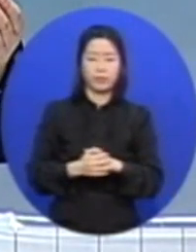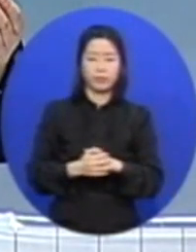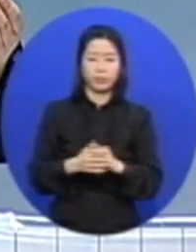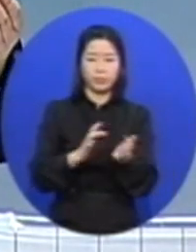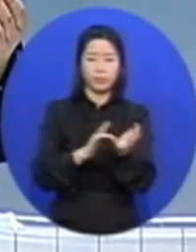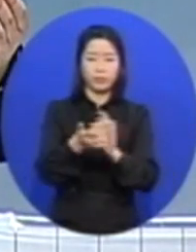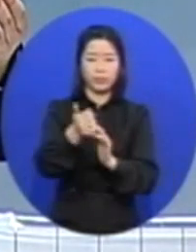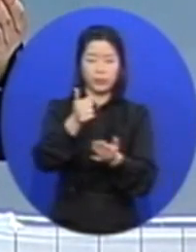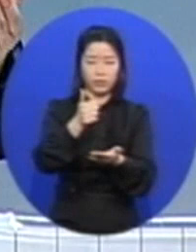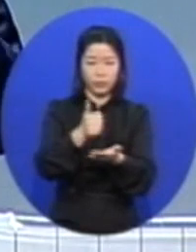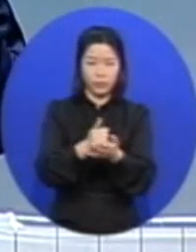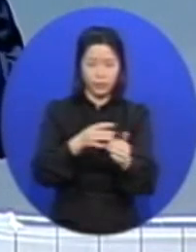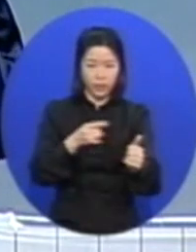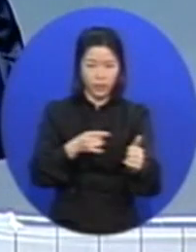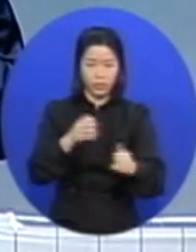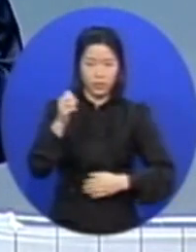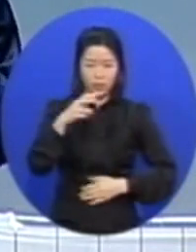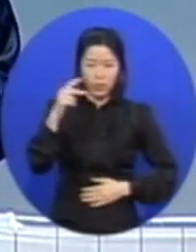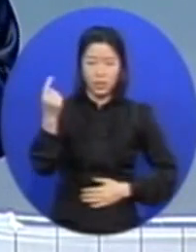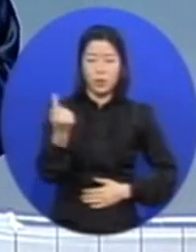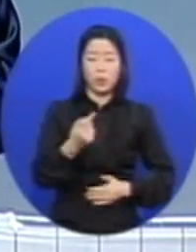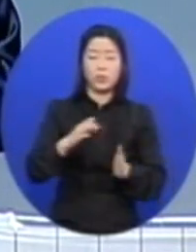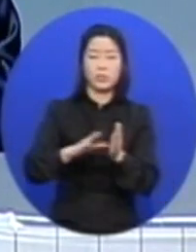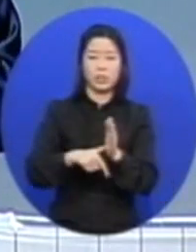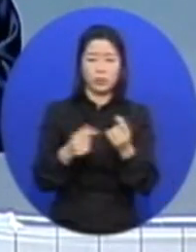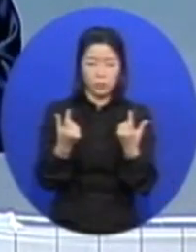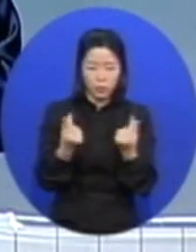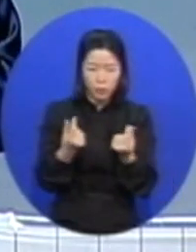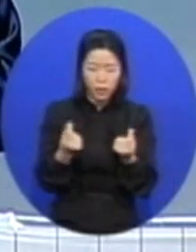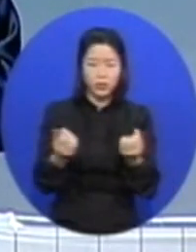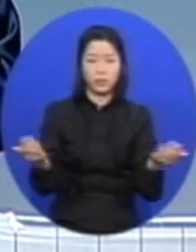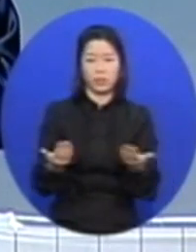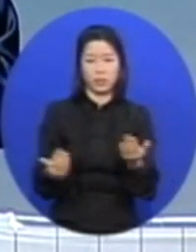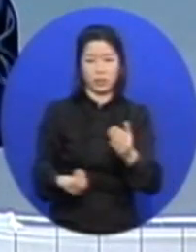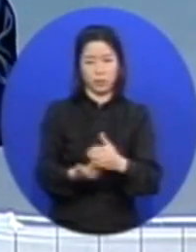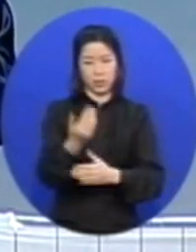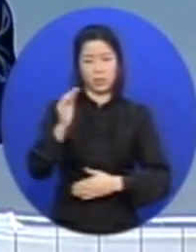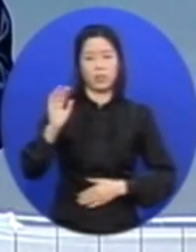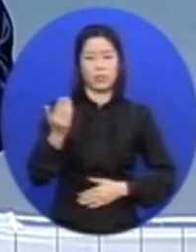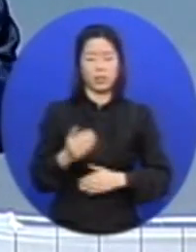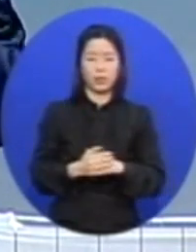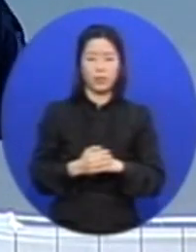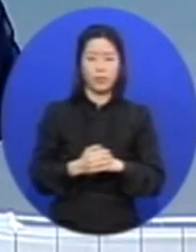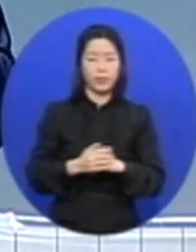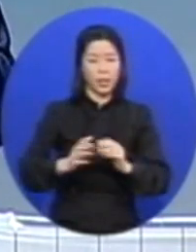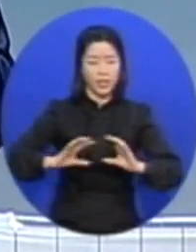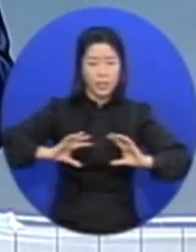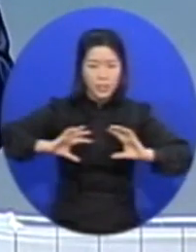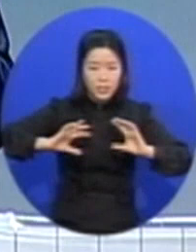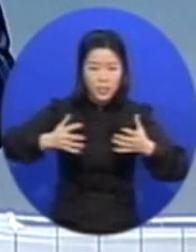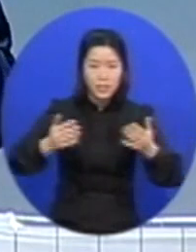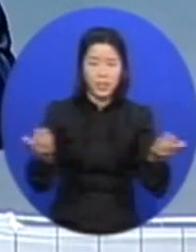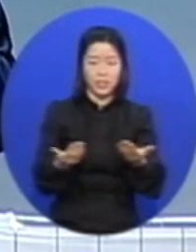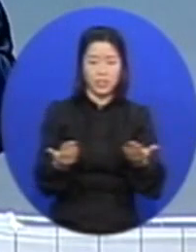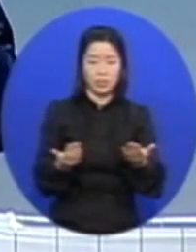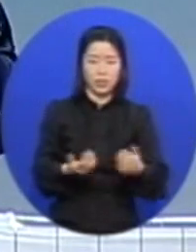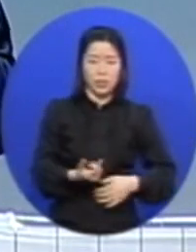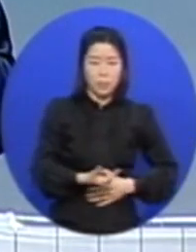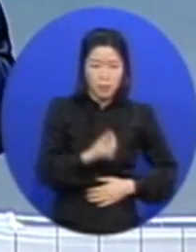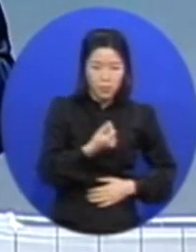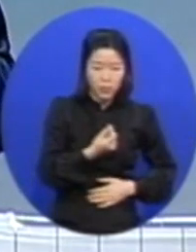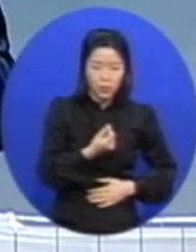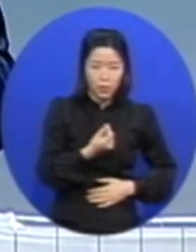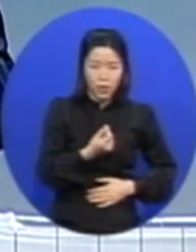예수님께서 다시 오실 때도 똑같은 일이 벌어진다는 겁니다 세상 일이 우선인 살아 급하고